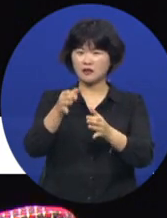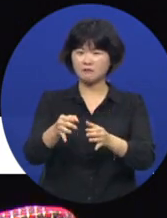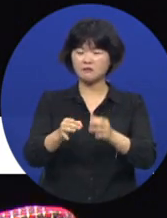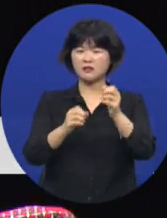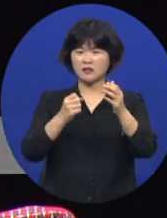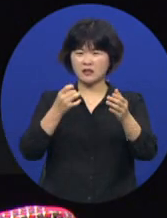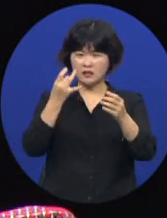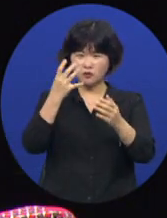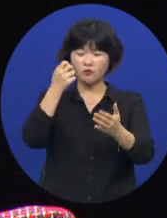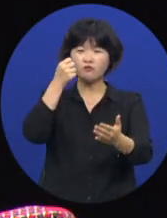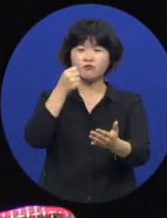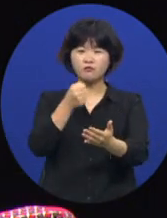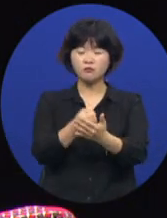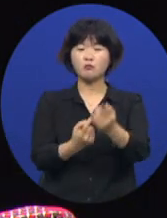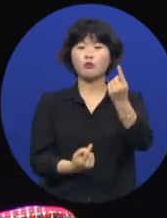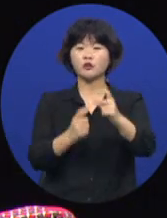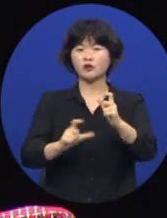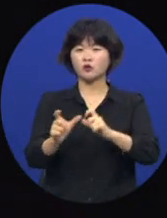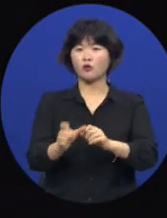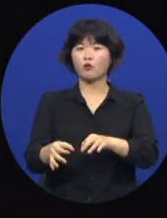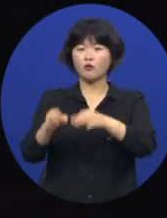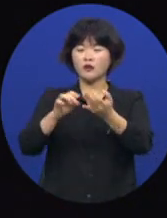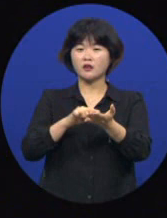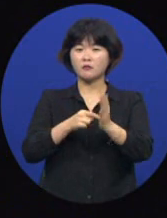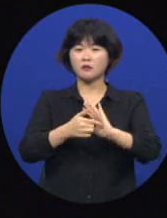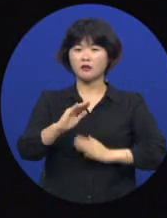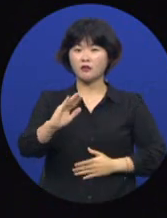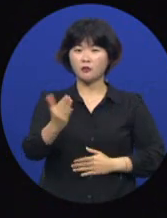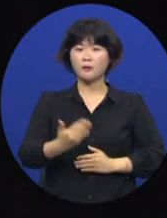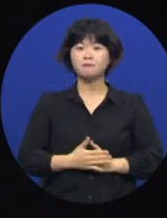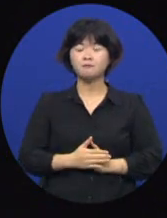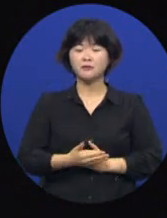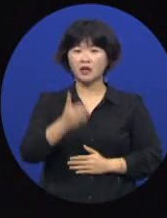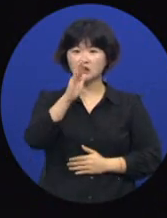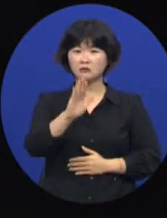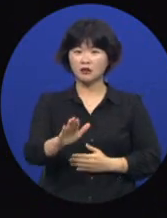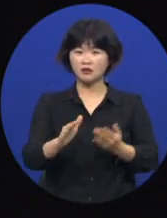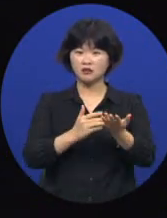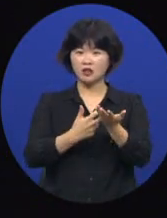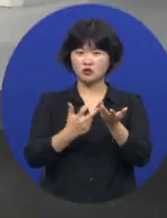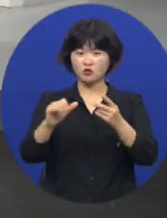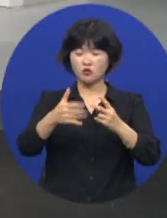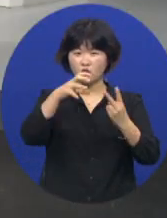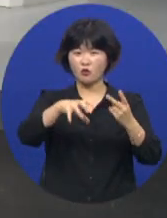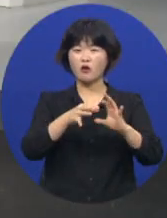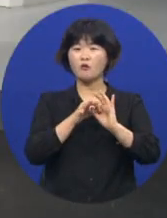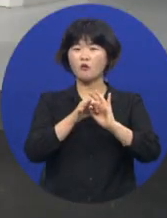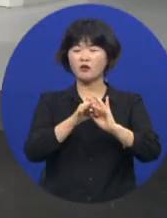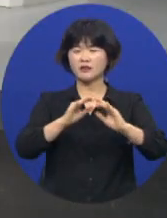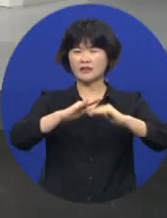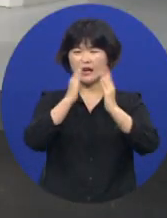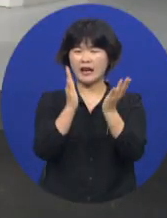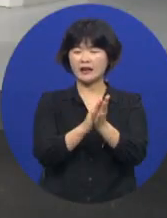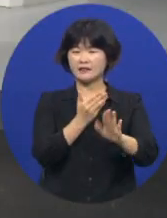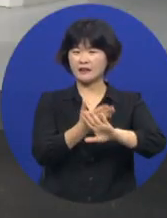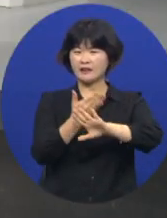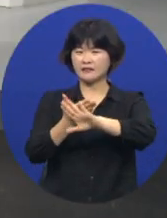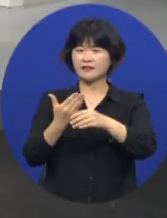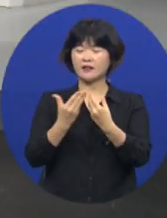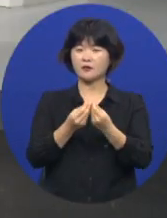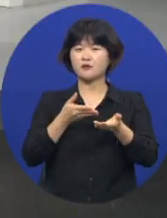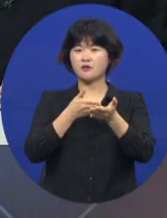기존 판결에 맞게 더 올리겠다고 밝혔습니다. 그러나 제주 공약과 관련해서는 저마다 차별화된